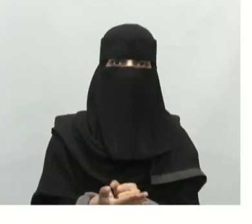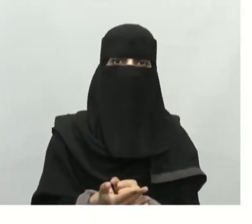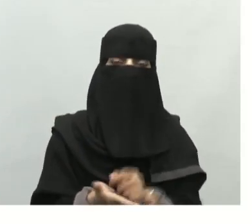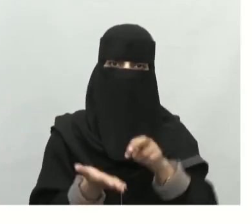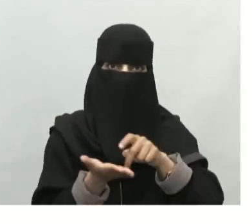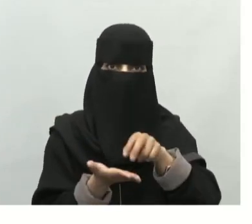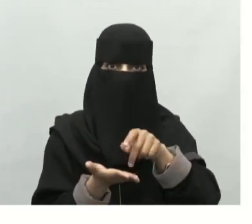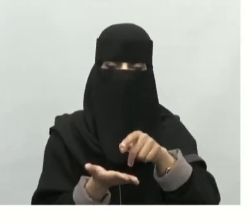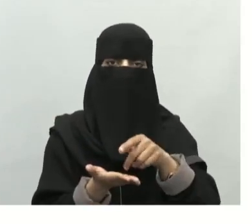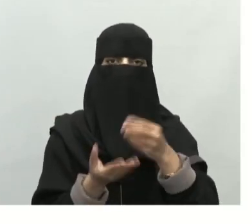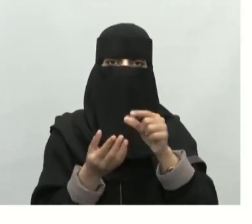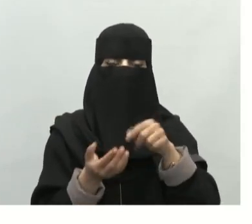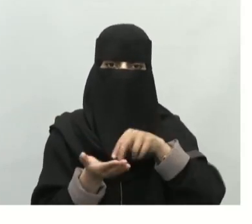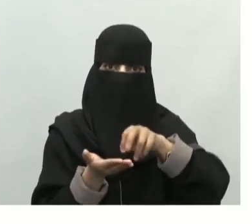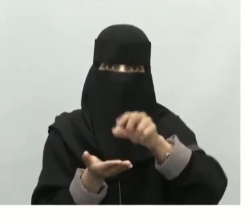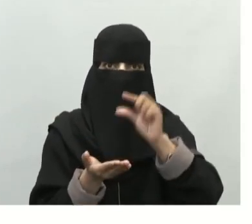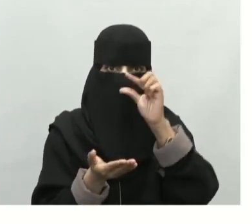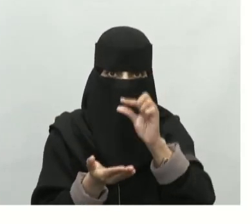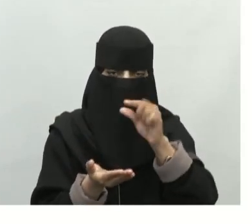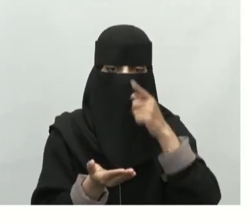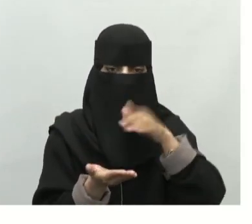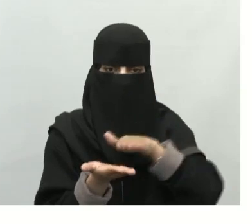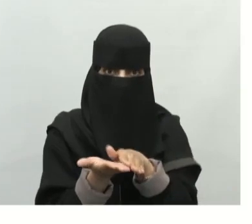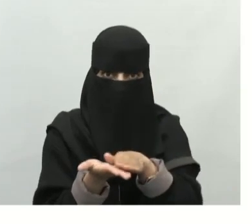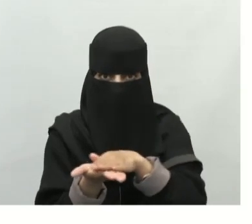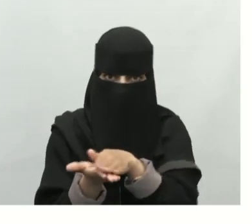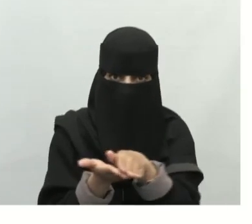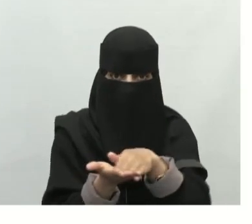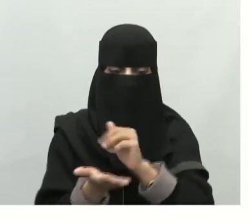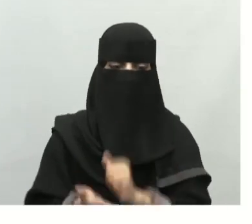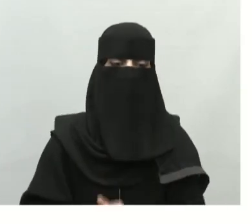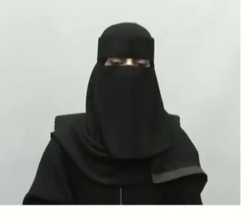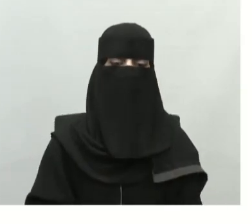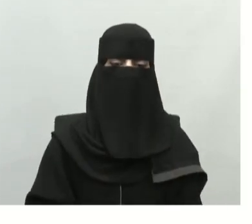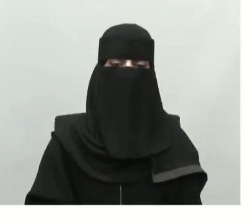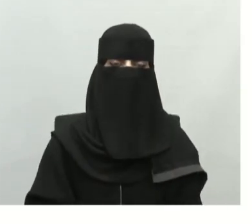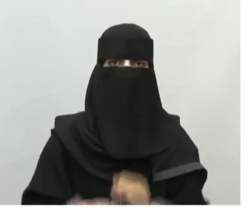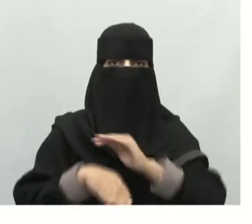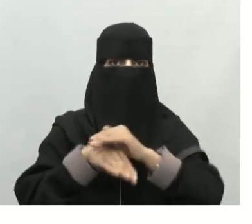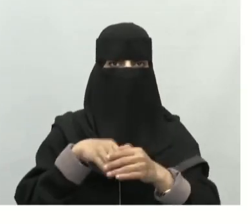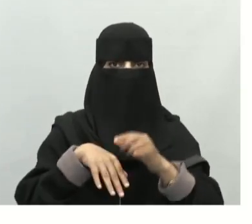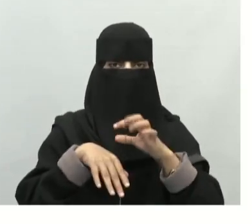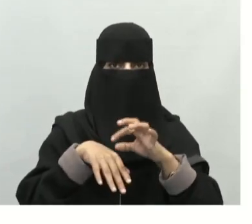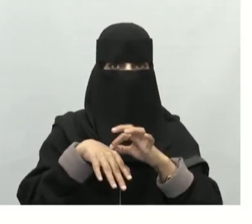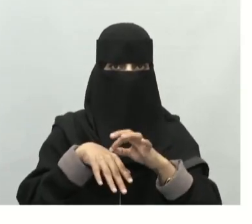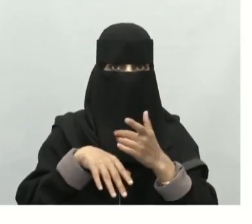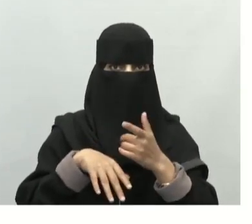ارجل ارجلها قصيره لذلك هي تزحف على الارض يغطي جسمها